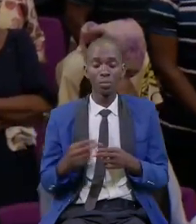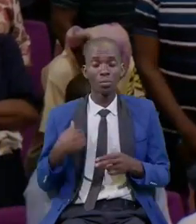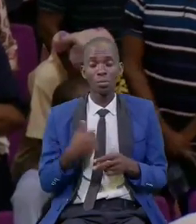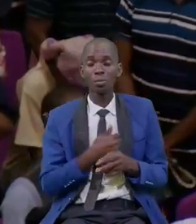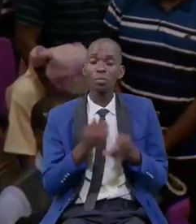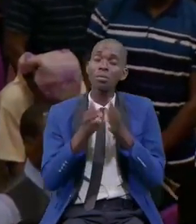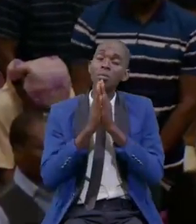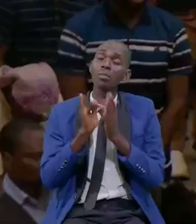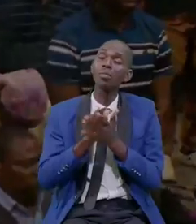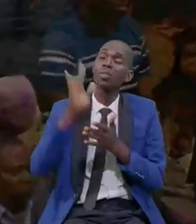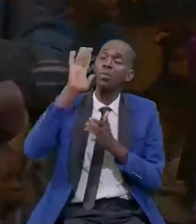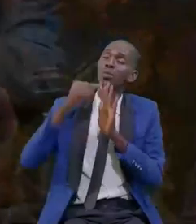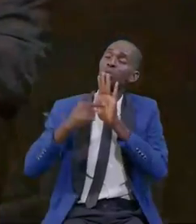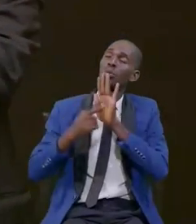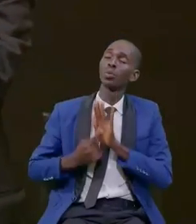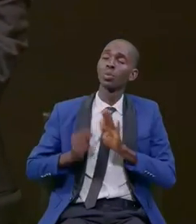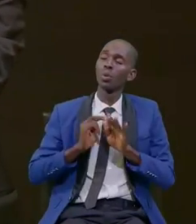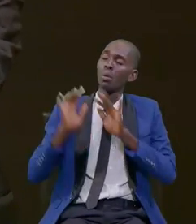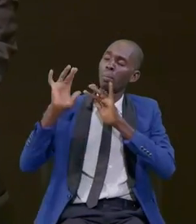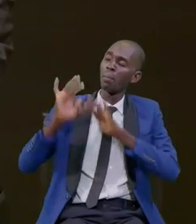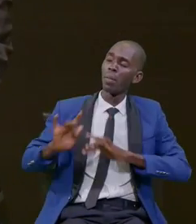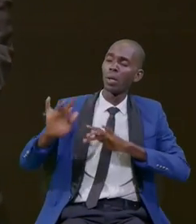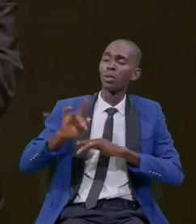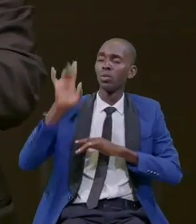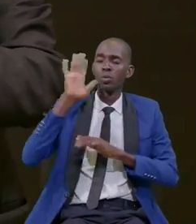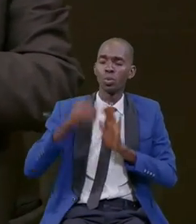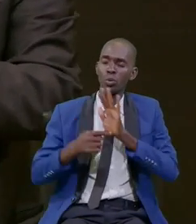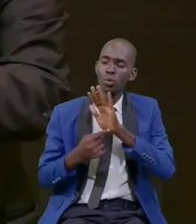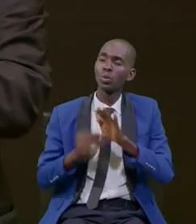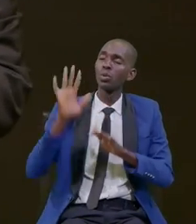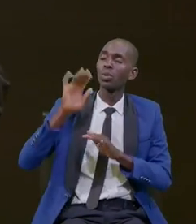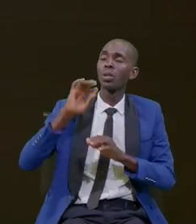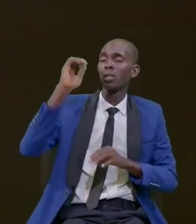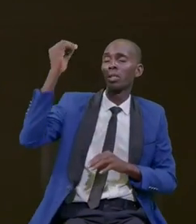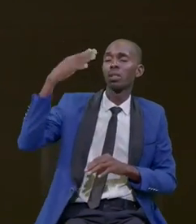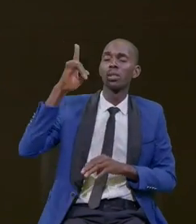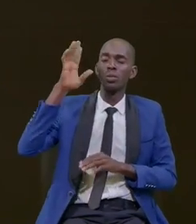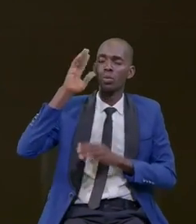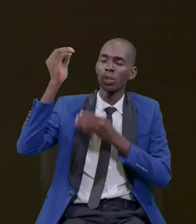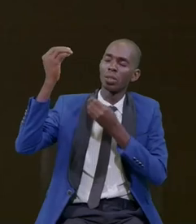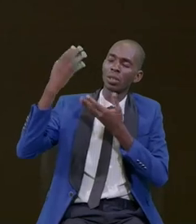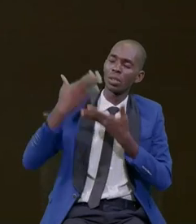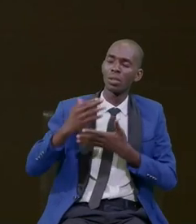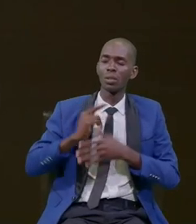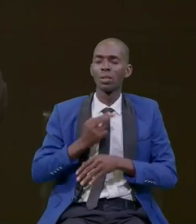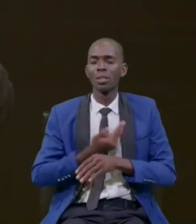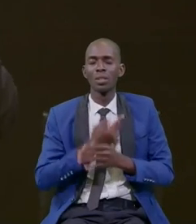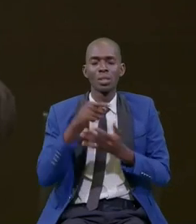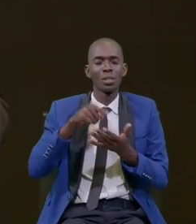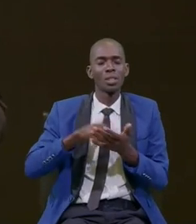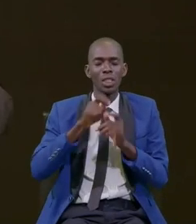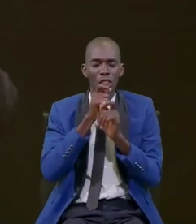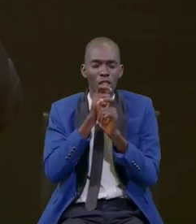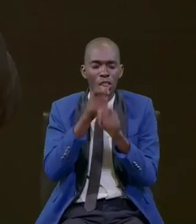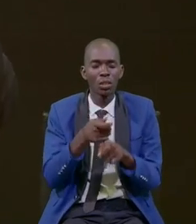Nous demandons que tu aies pitié, que tu manifestes ta grâce et que tu nous accordes ce